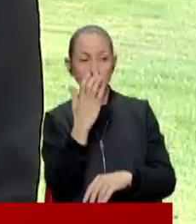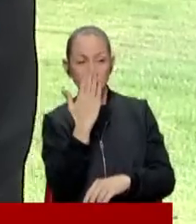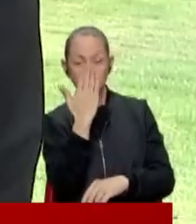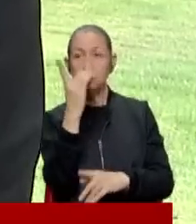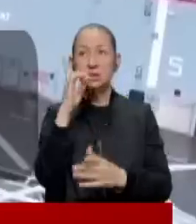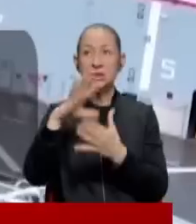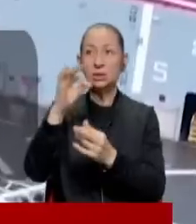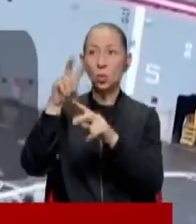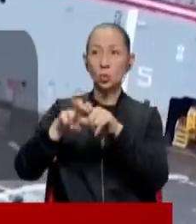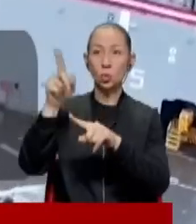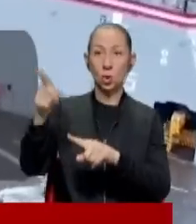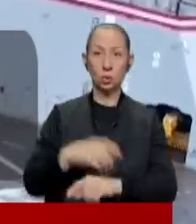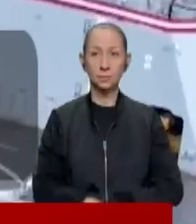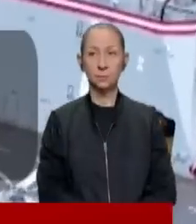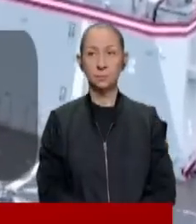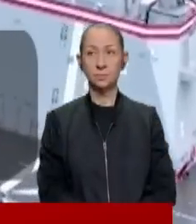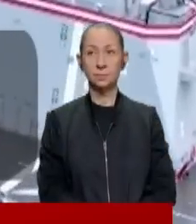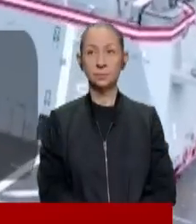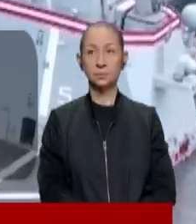duyan birisi oturuyor Biz